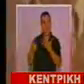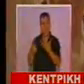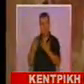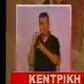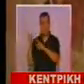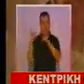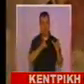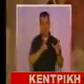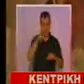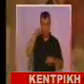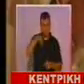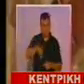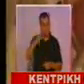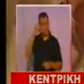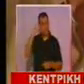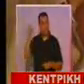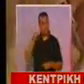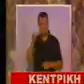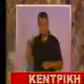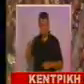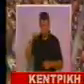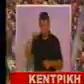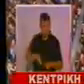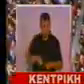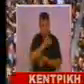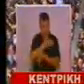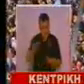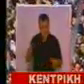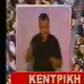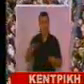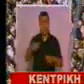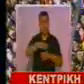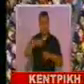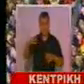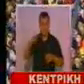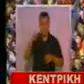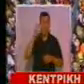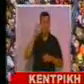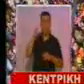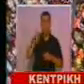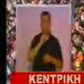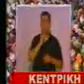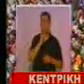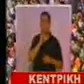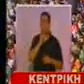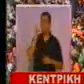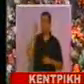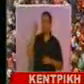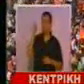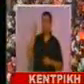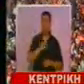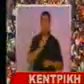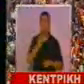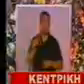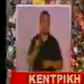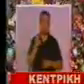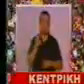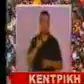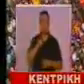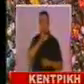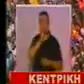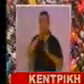την ακύρωσή του και υποστηρίζει και δηλώνει ότι θα κάνει πολιτική καταγγελία, όχι νομική, και θεωρεί ότι η πολιτική